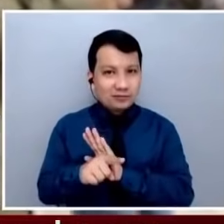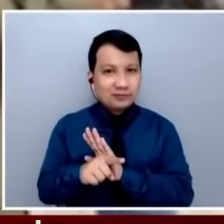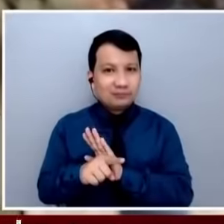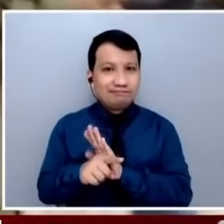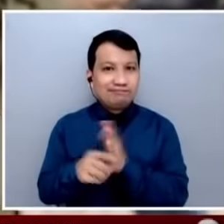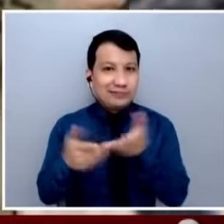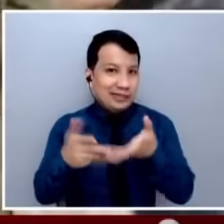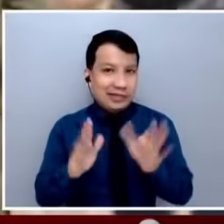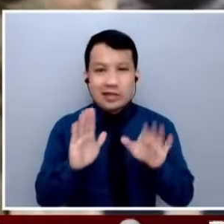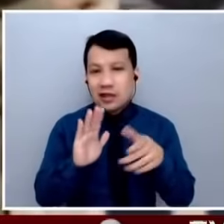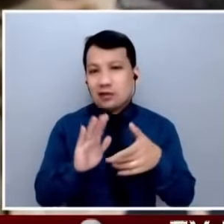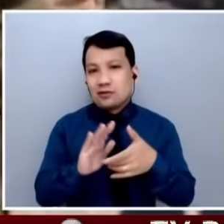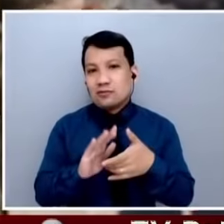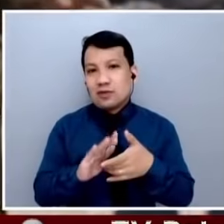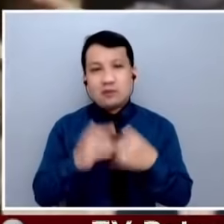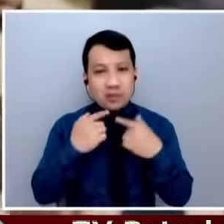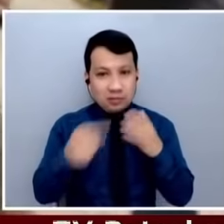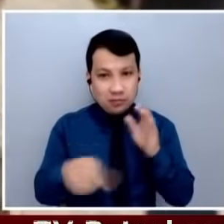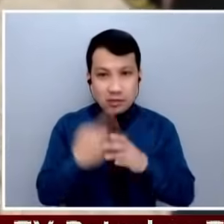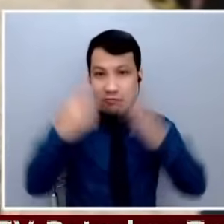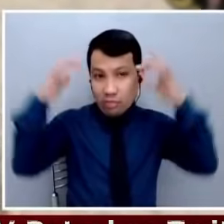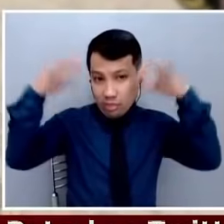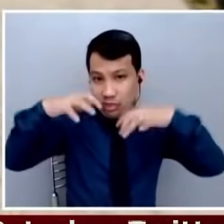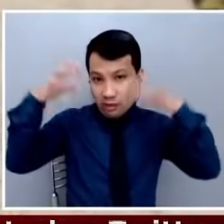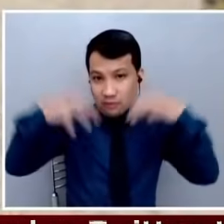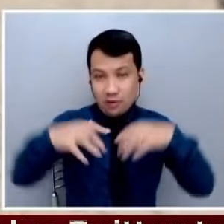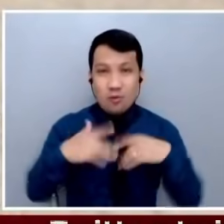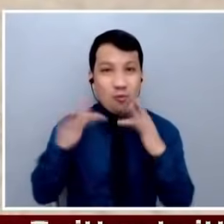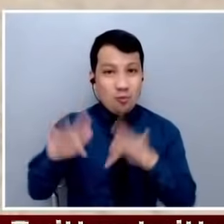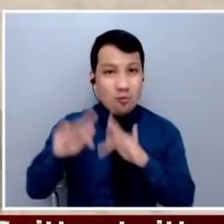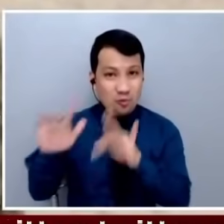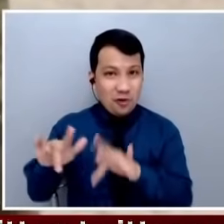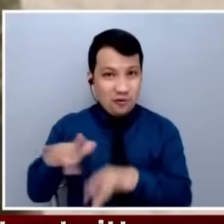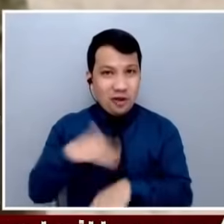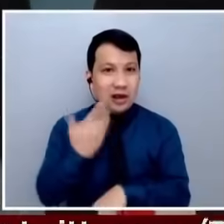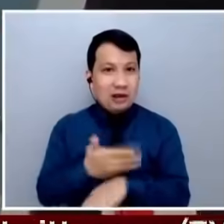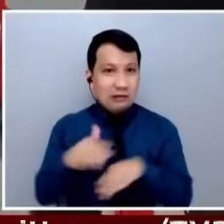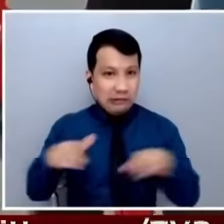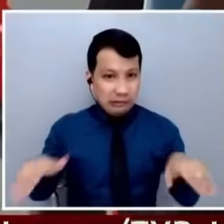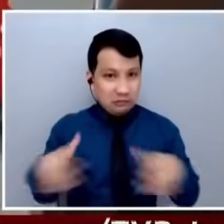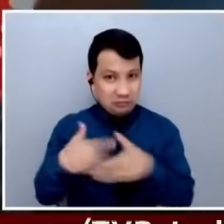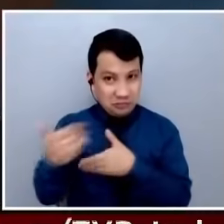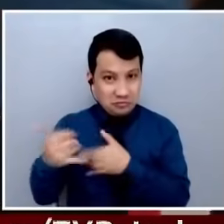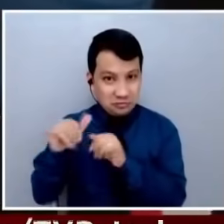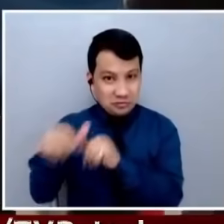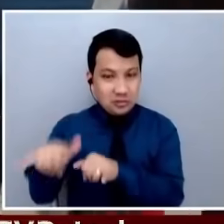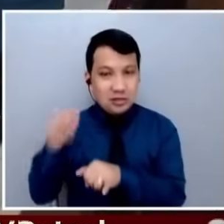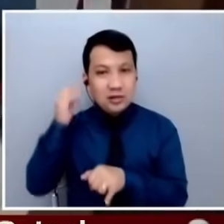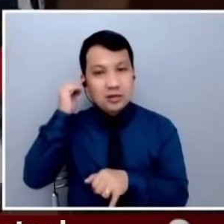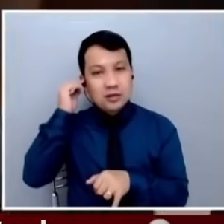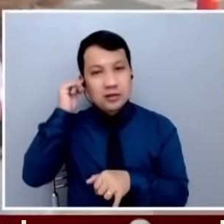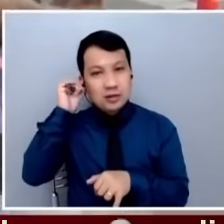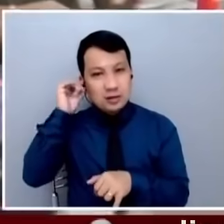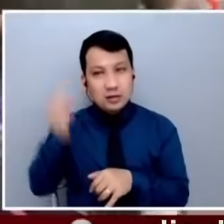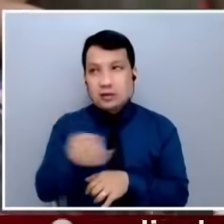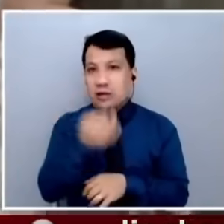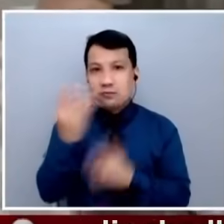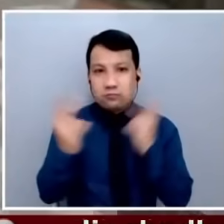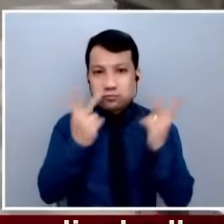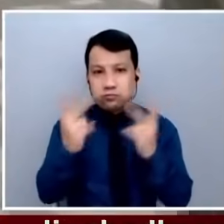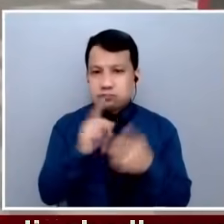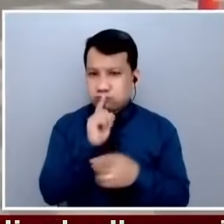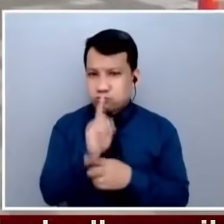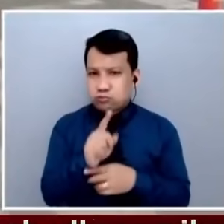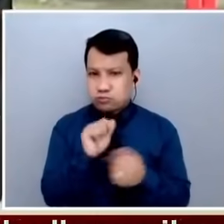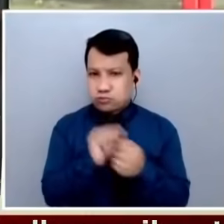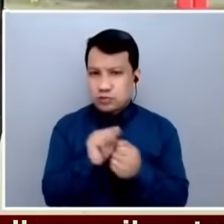na to, nito, biglang uulan po. Eh kawawa naman yung anak ko maiiwan sa labas. Ang ibang mga namasyal naman nanigurado na